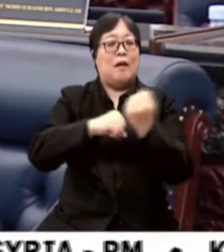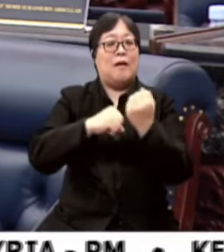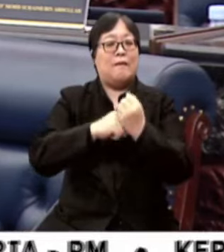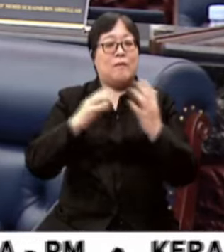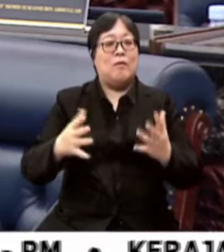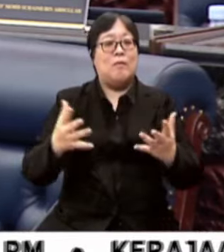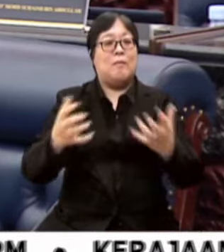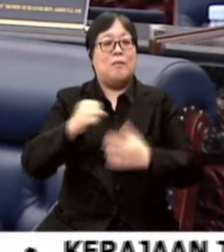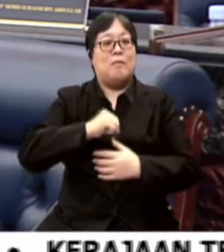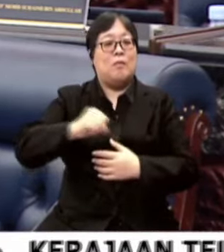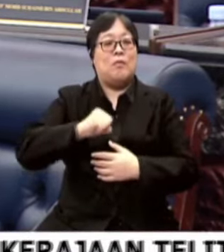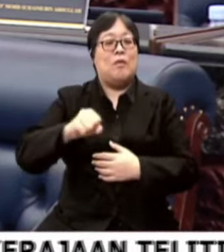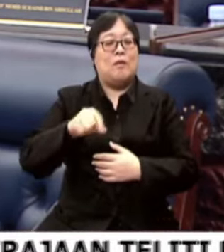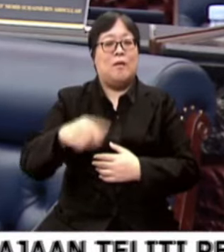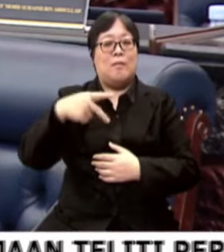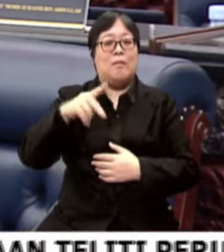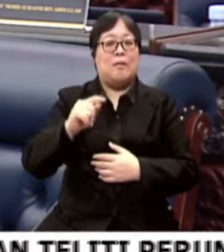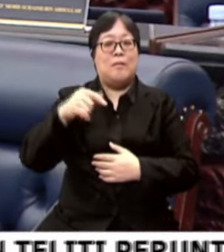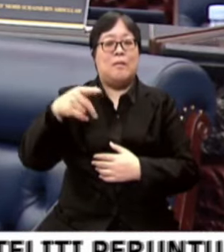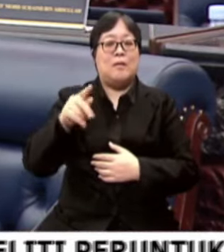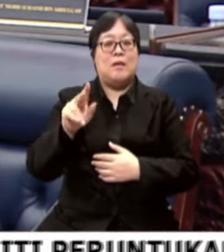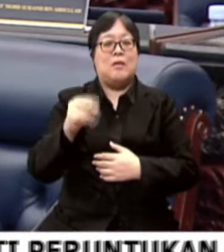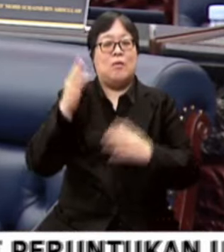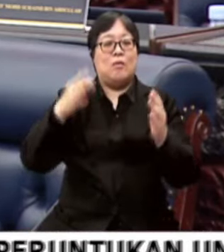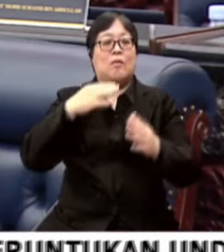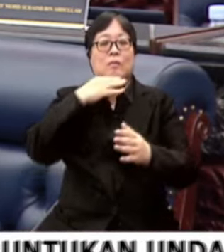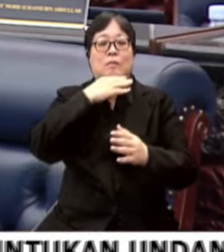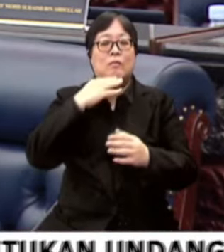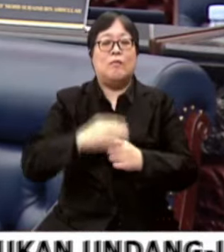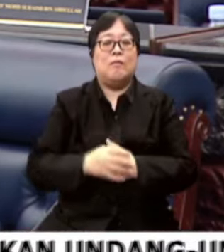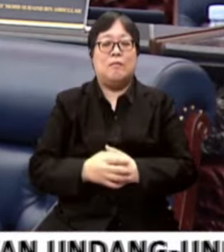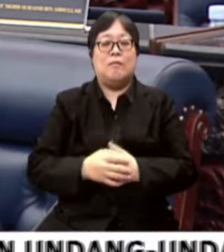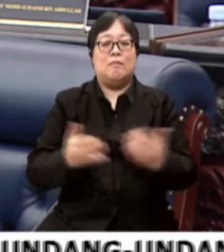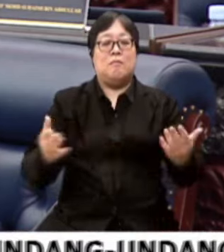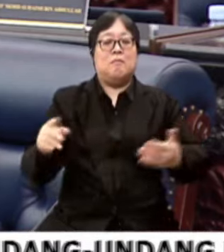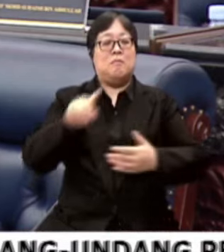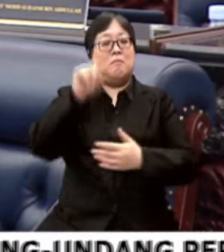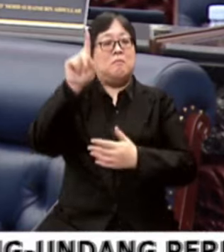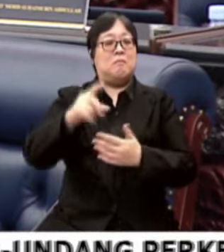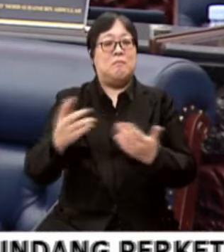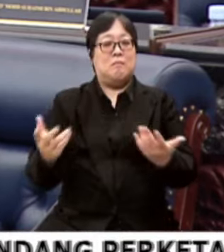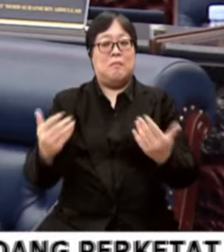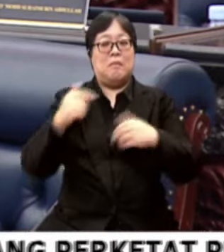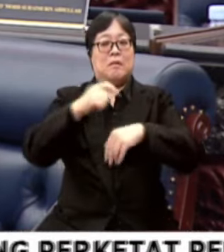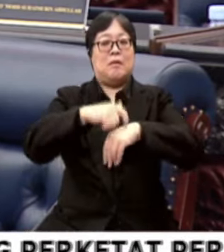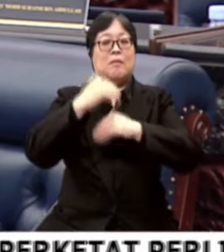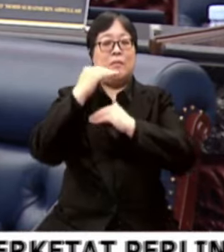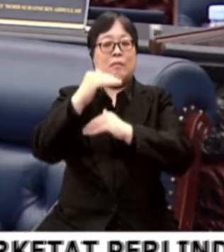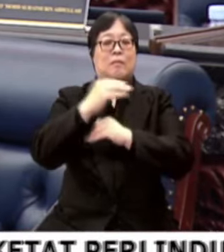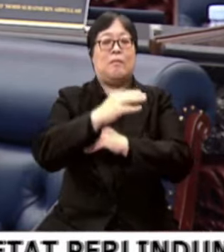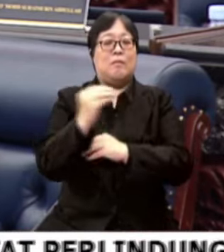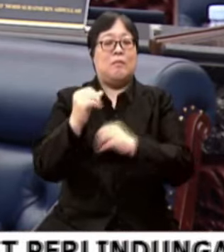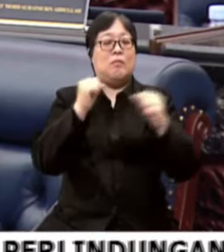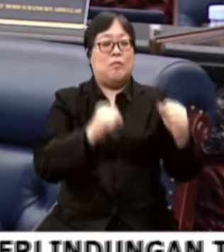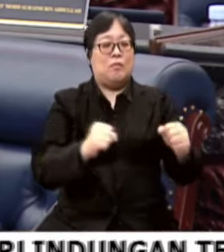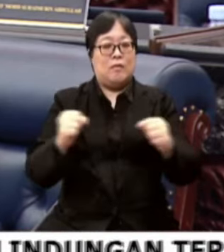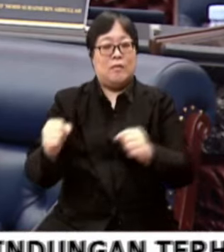ingin memperjuangkan biji-bijian untuk anak muda jadi Apakah ada tempo masa dan juga